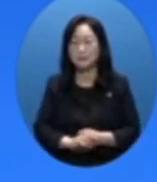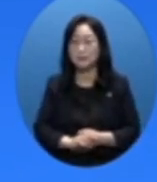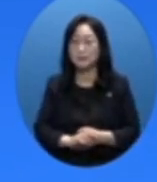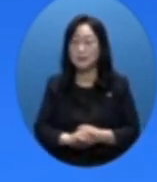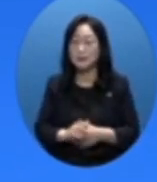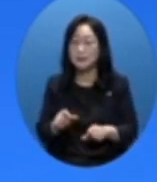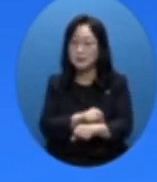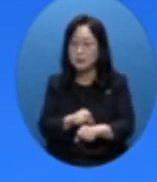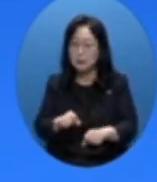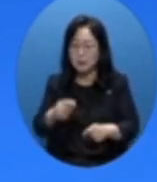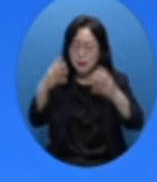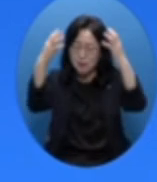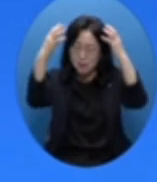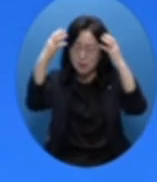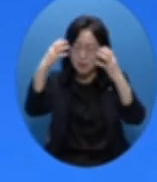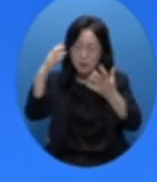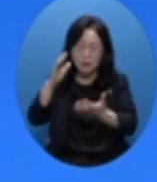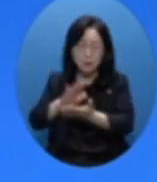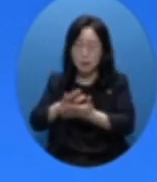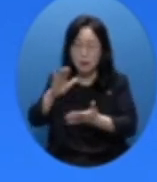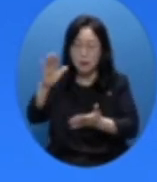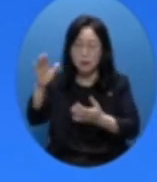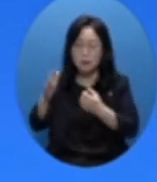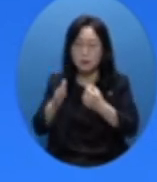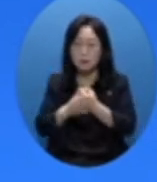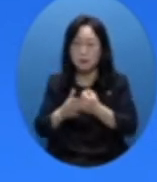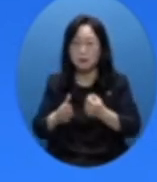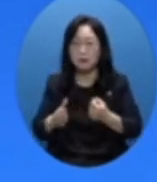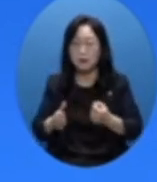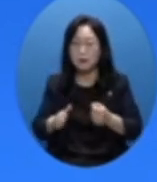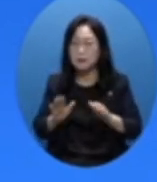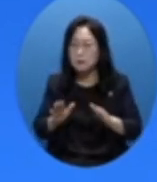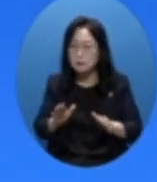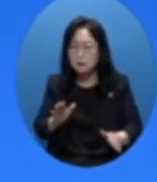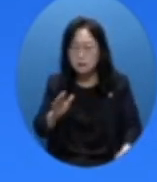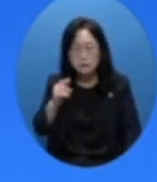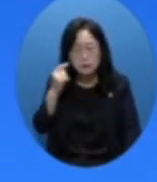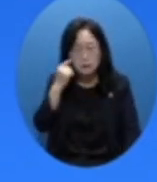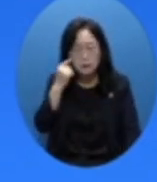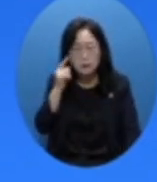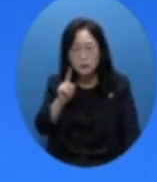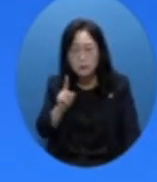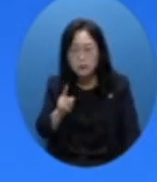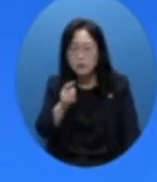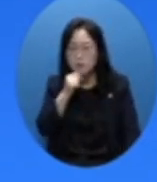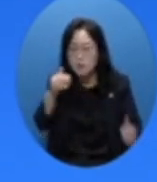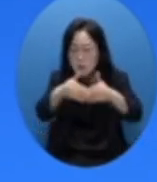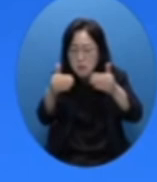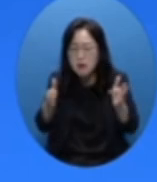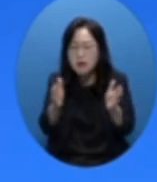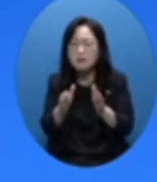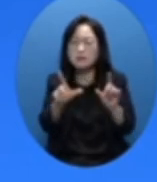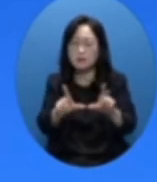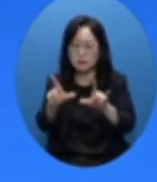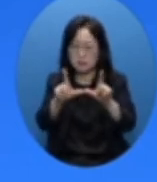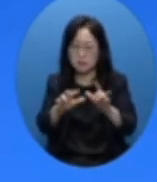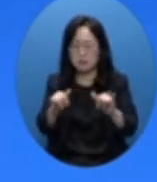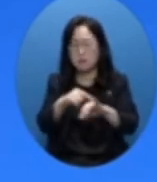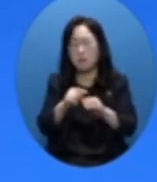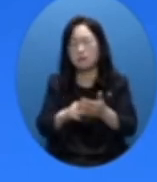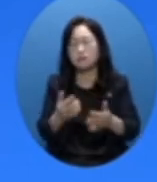폭염에 이쪽 방출해 사는 우리 교회 생각 너무나 마음이 아픕니다 거기는